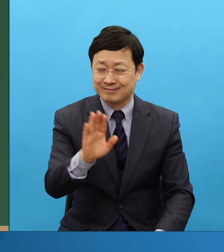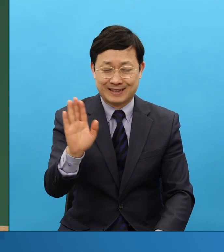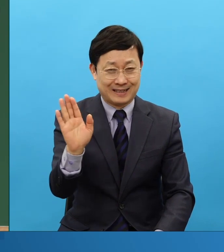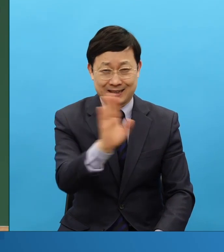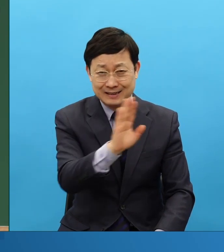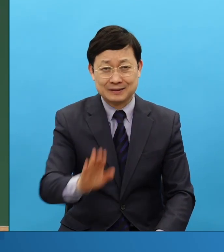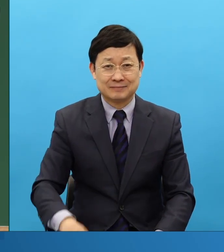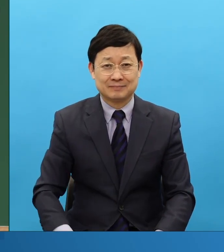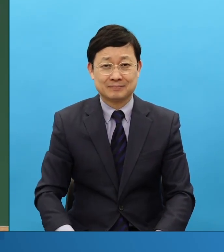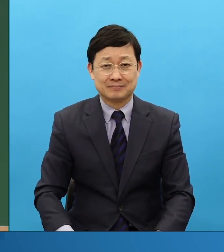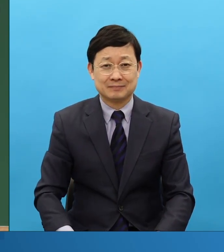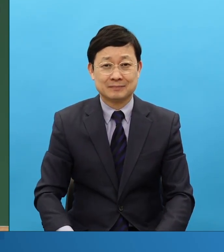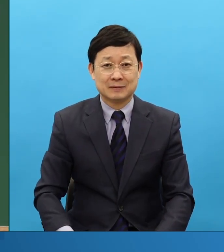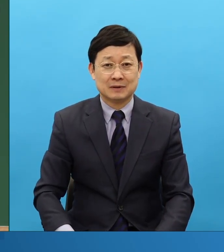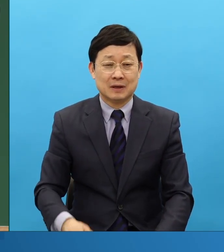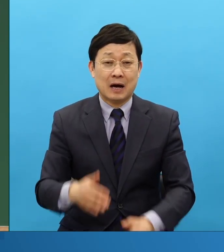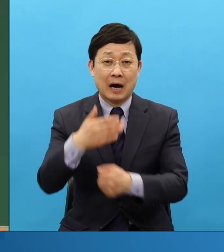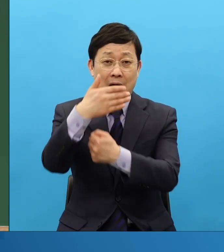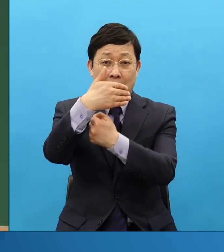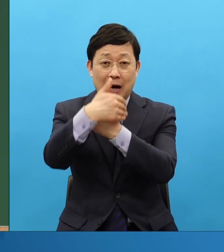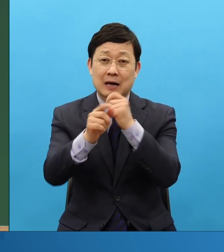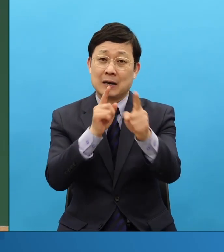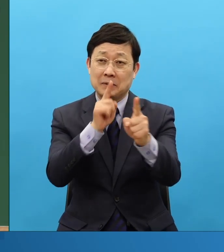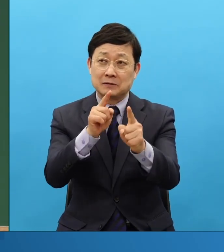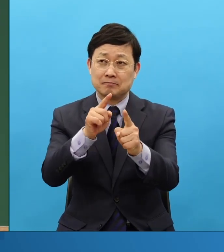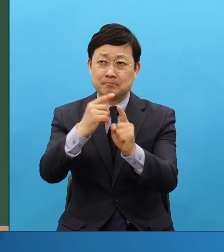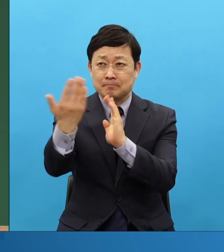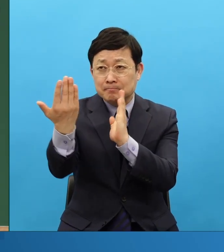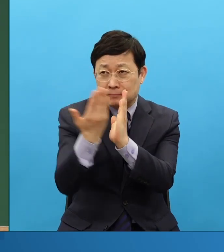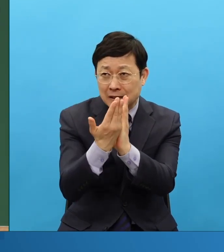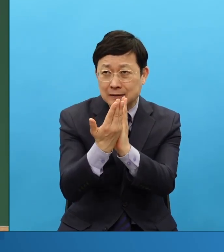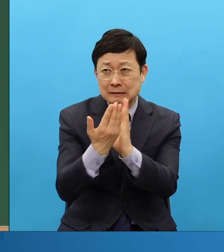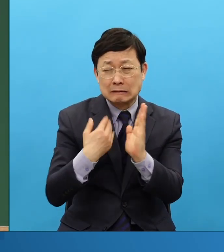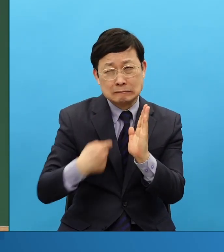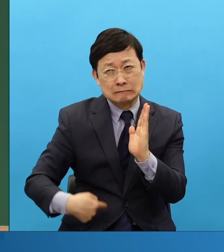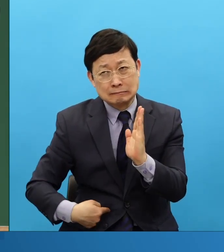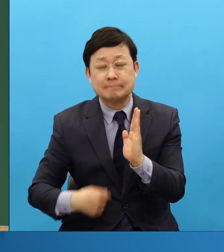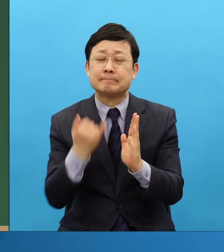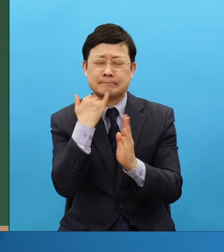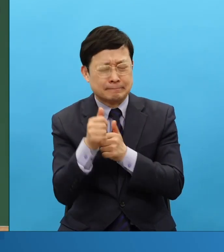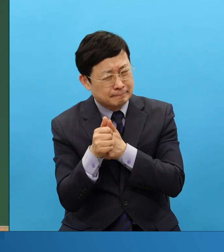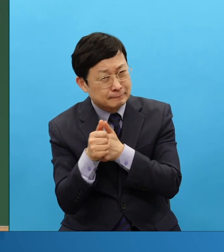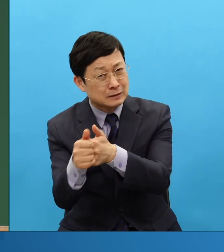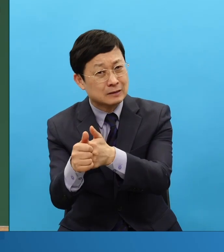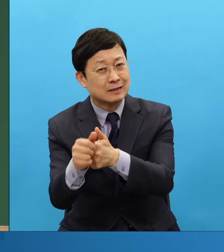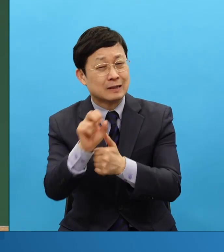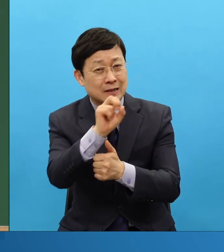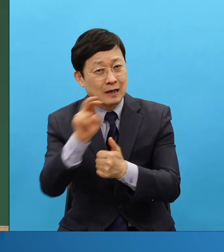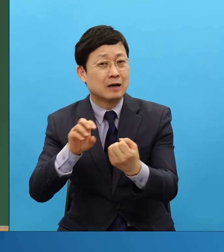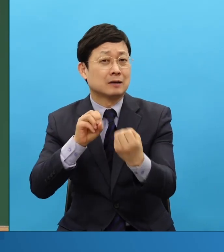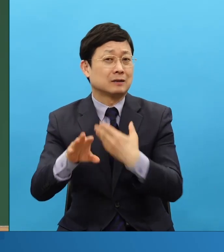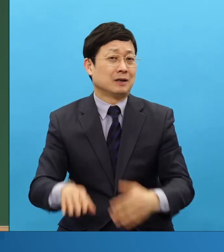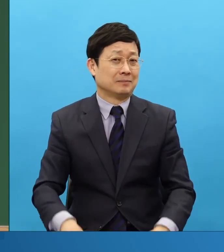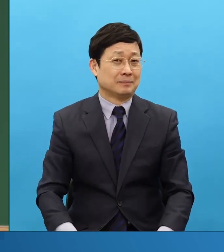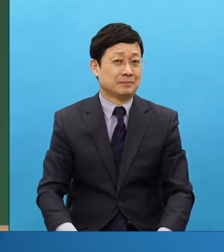saves you. 수준이 not 다 다른데 하나님께서 맞지. So God exists. He is with you. 아나니아가 하나님의